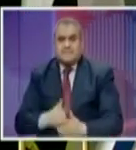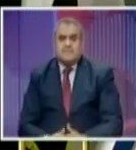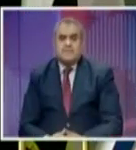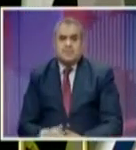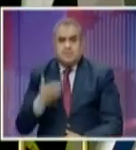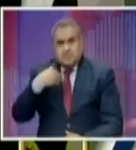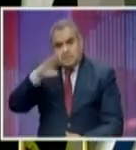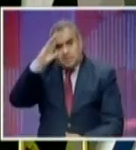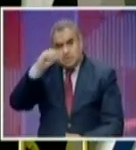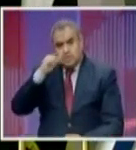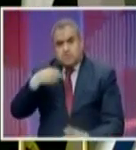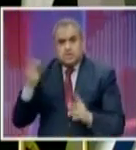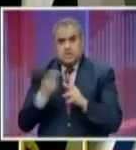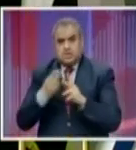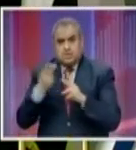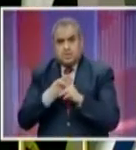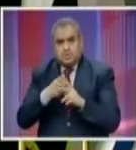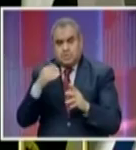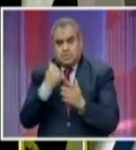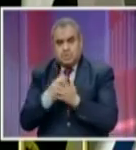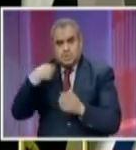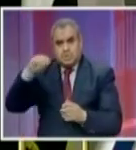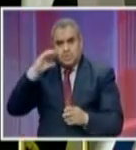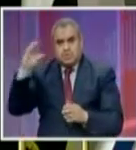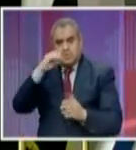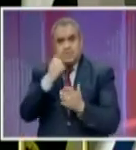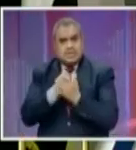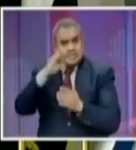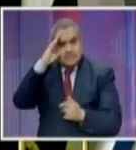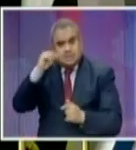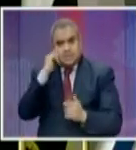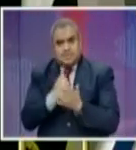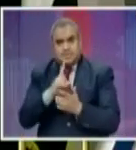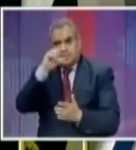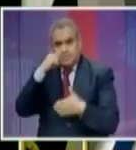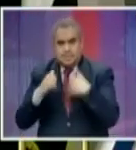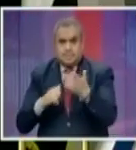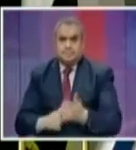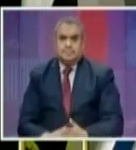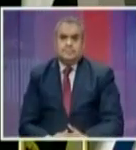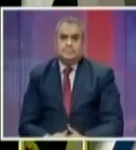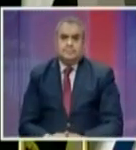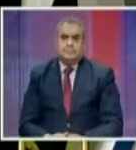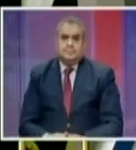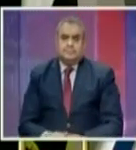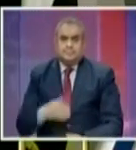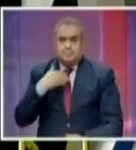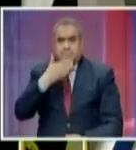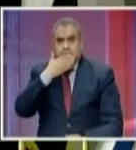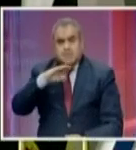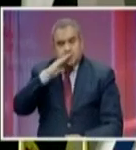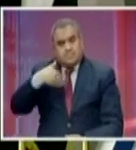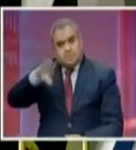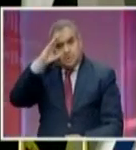وعايز أشكر كل الناس في الأسف القدر الأفريقي وعدد القادة. الحمد لله أشكر الله، وبحب